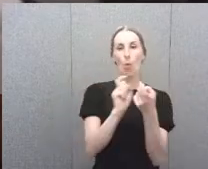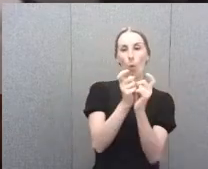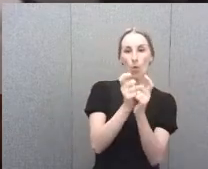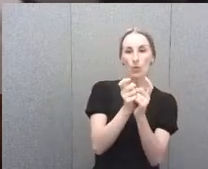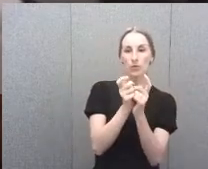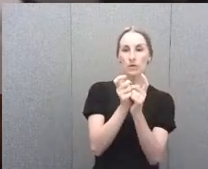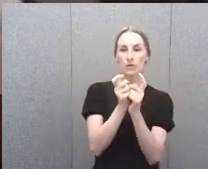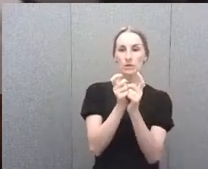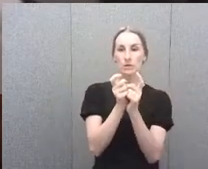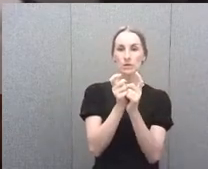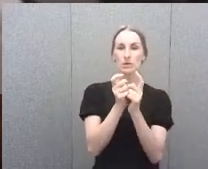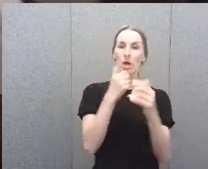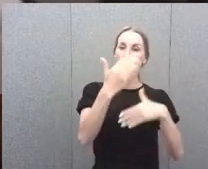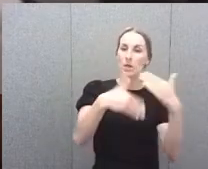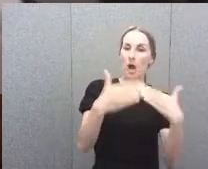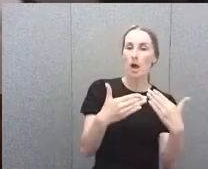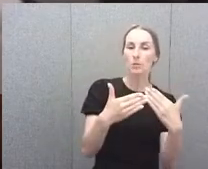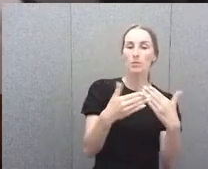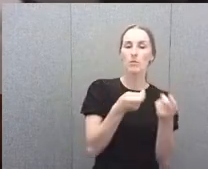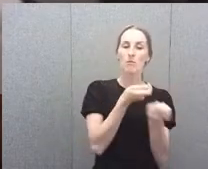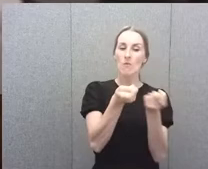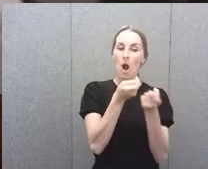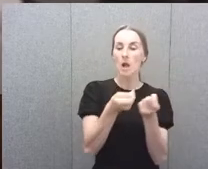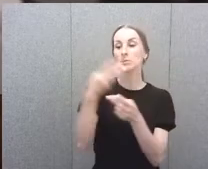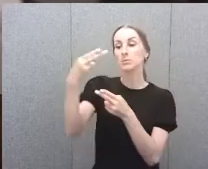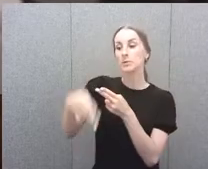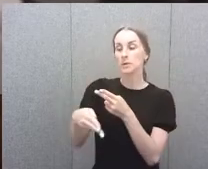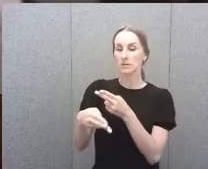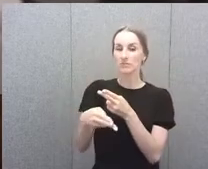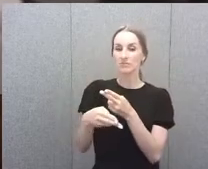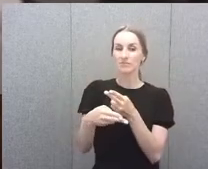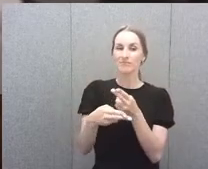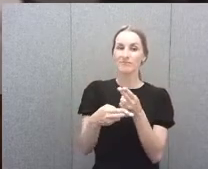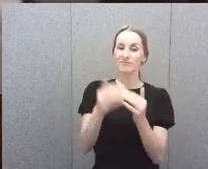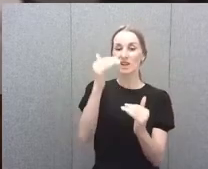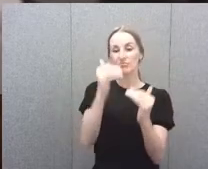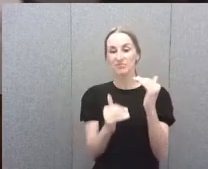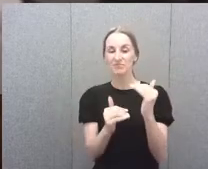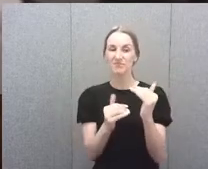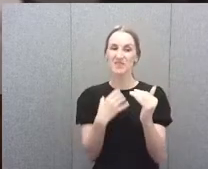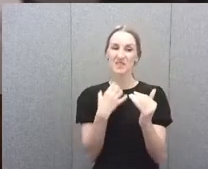превенции, управлении и решении все еще недостаточно.